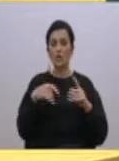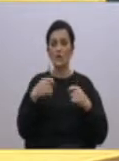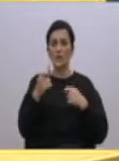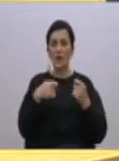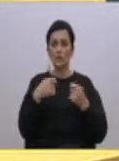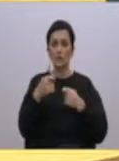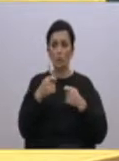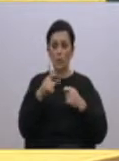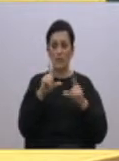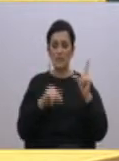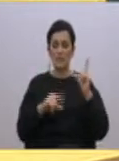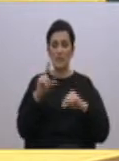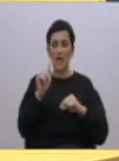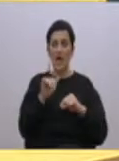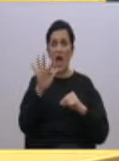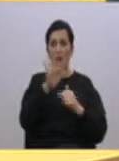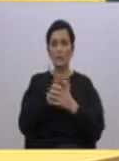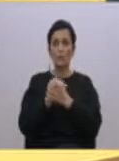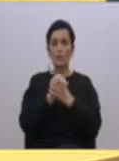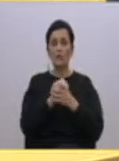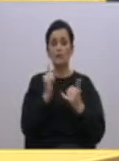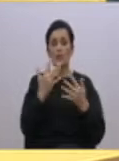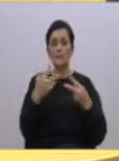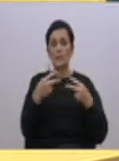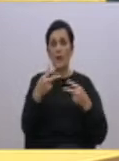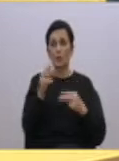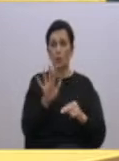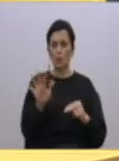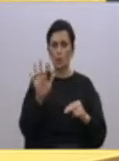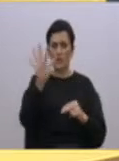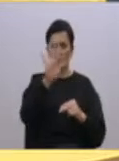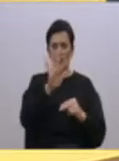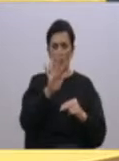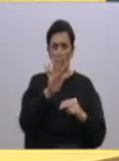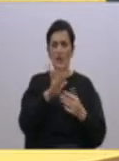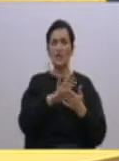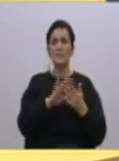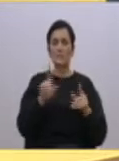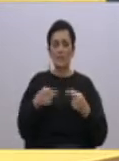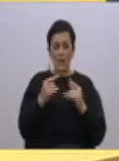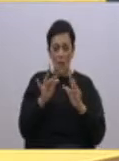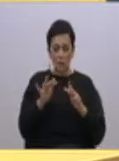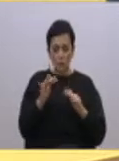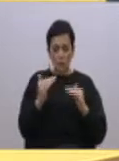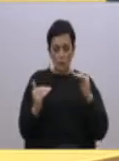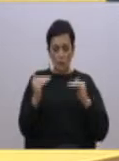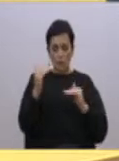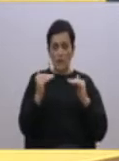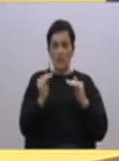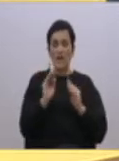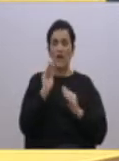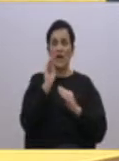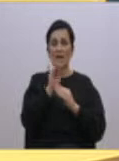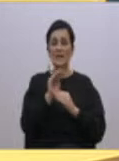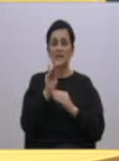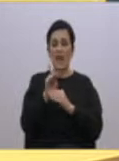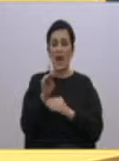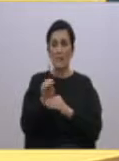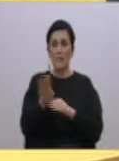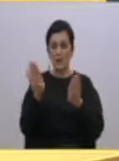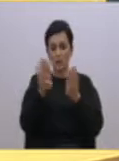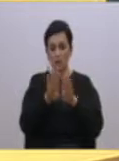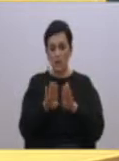ევროკავშირის რამდენიმე პარტნიორ ქვეყანასთან განხორციელდა ეს შედარებები, დავამუშავეთ დამატებითი